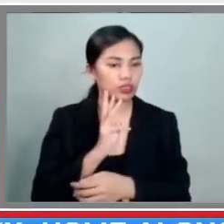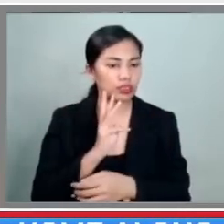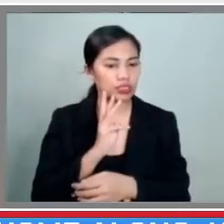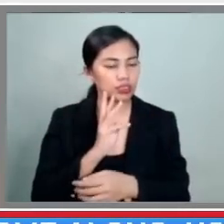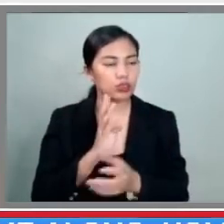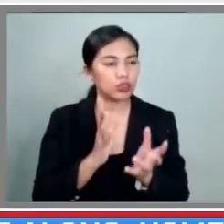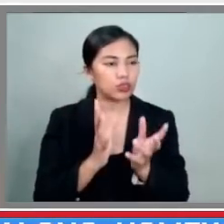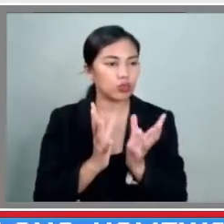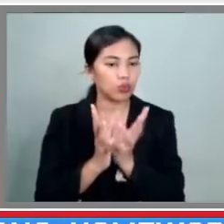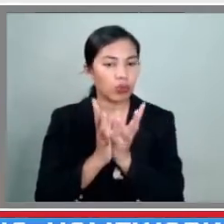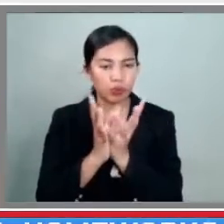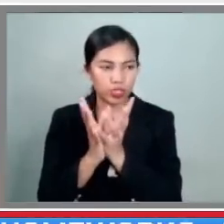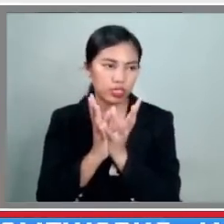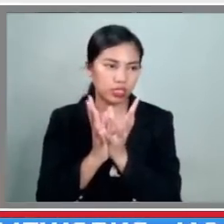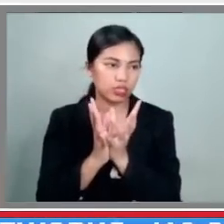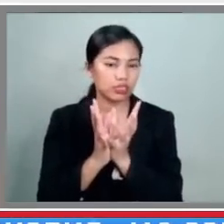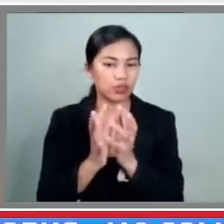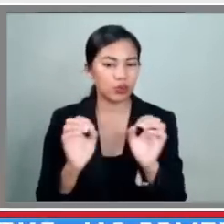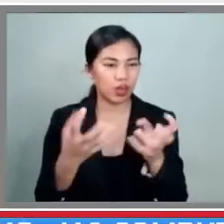water interruption.